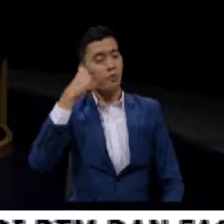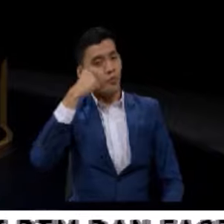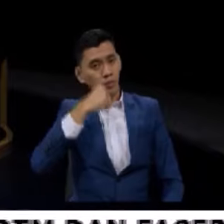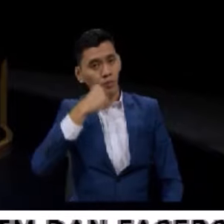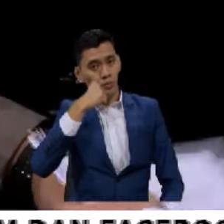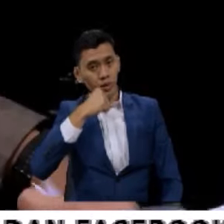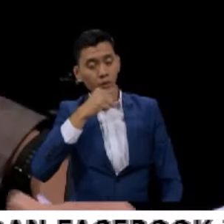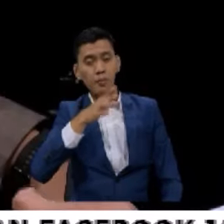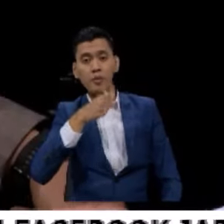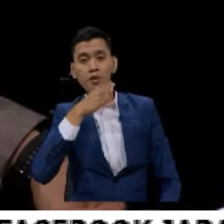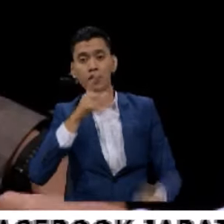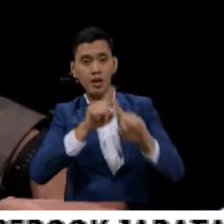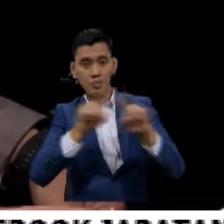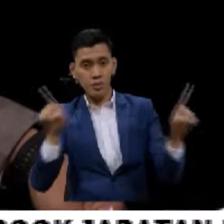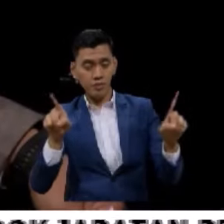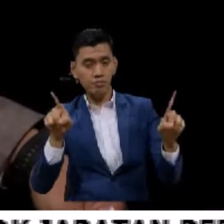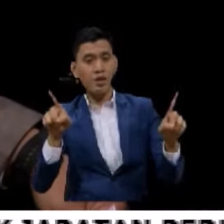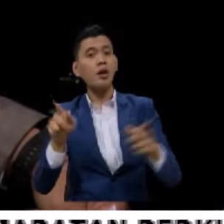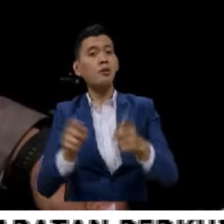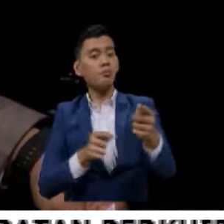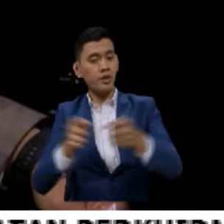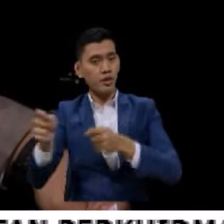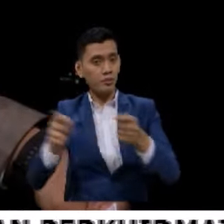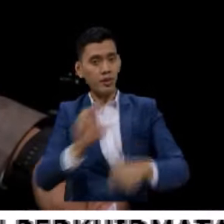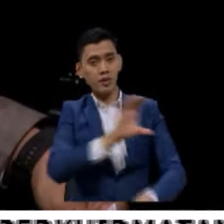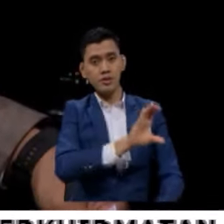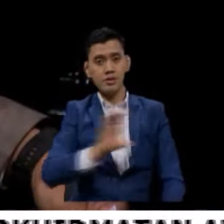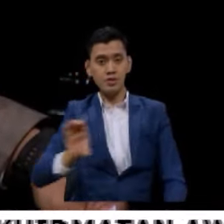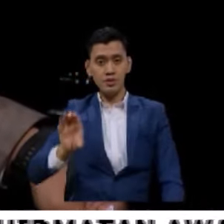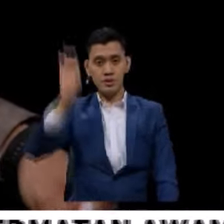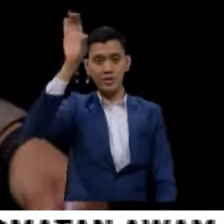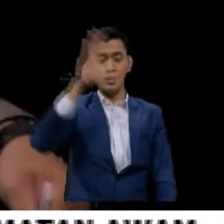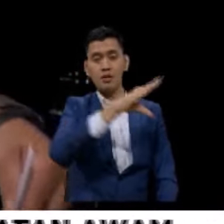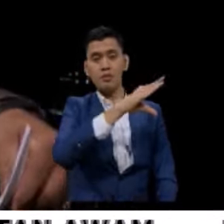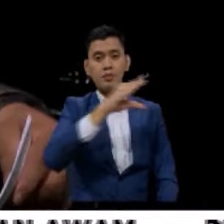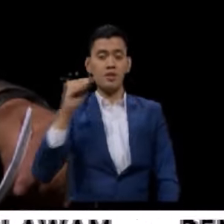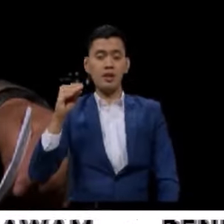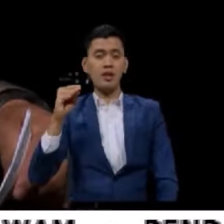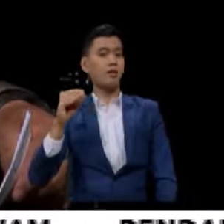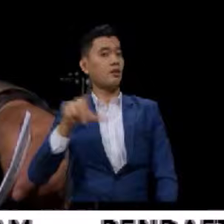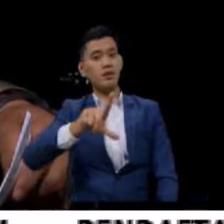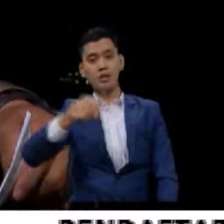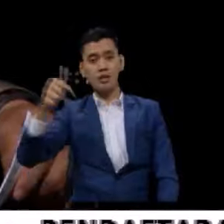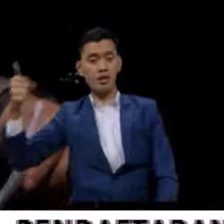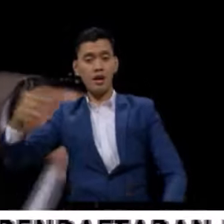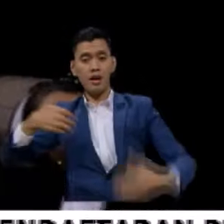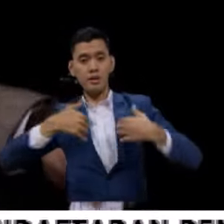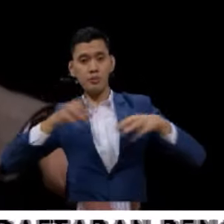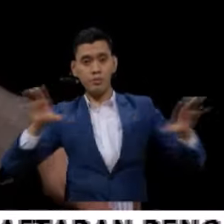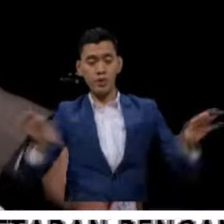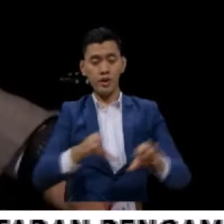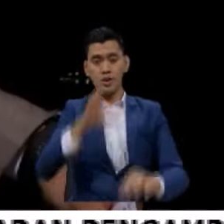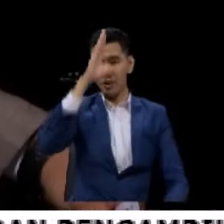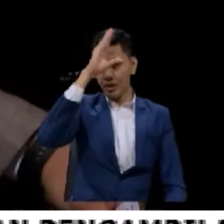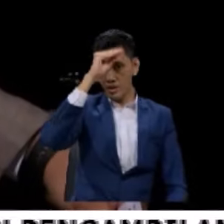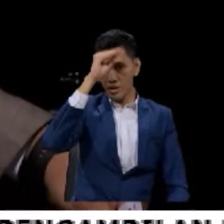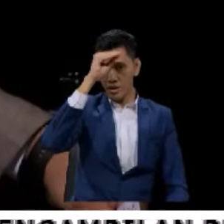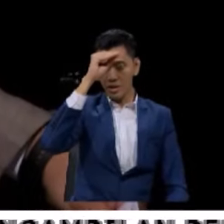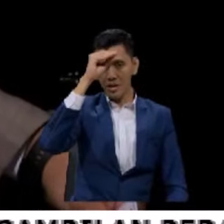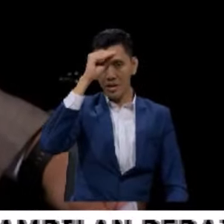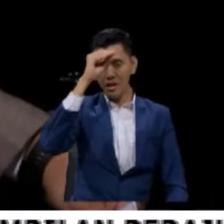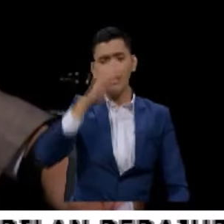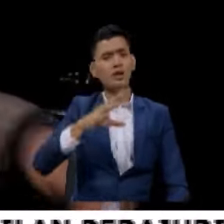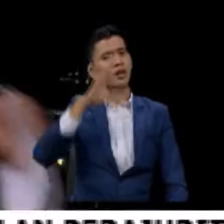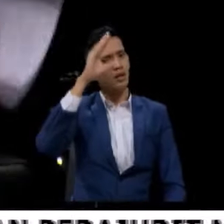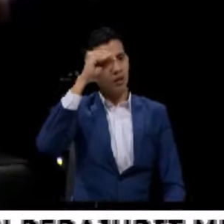tapi di bawah kepemimpinan atuh dibawa izin sejak Indah gizi lainnya digerakkan satu agenda dipakai sebagai levico Wow